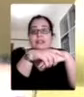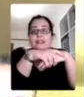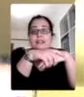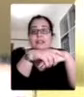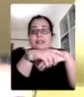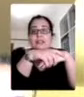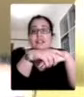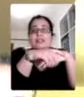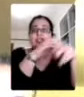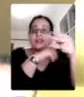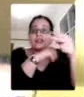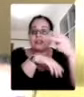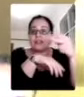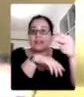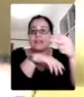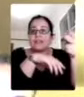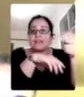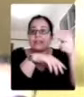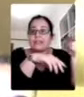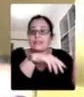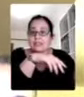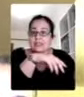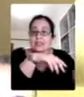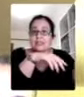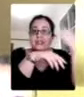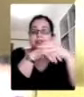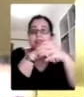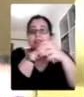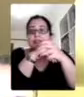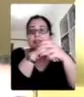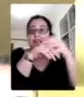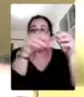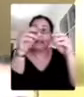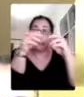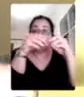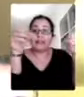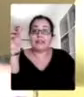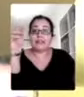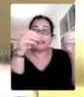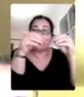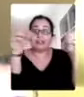içen arkadaşlara. Çatır çatır normalde filtreli sigara alıp içtikleri zaman